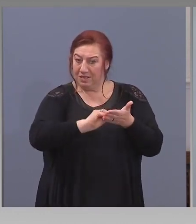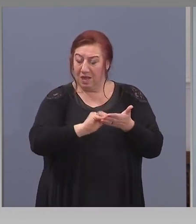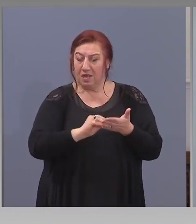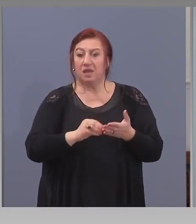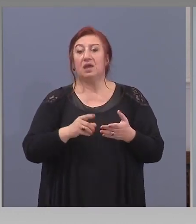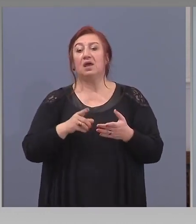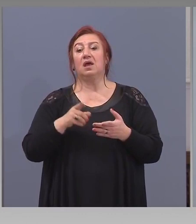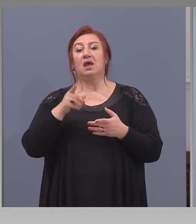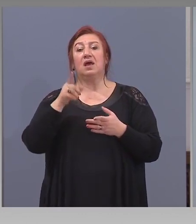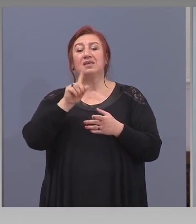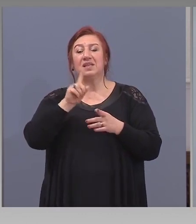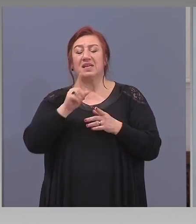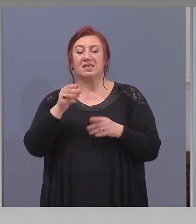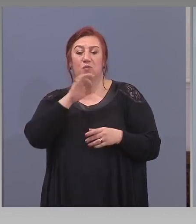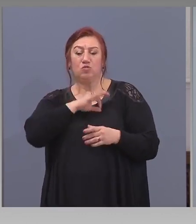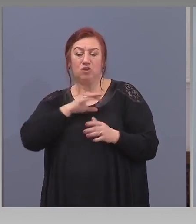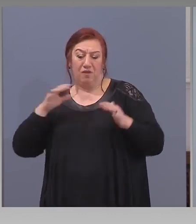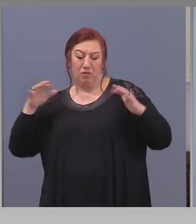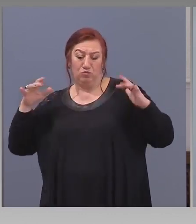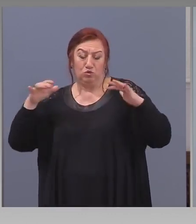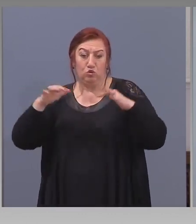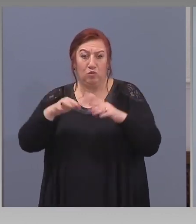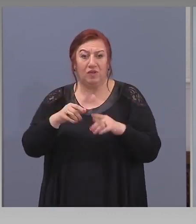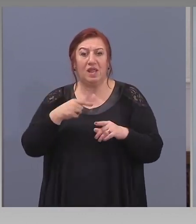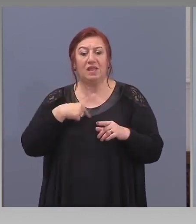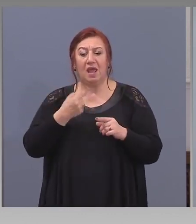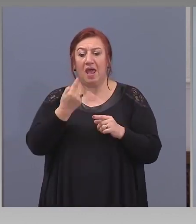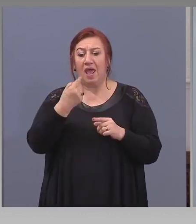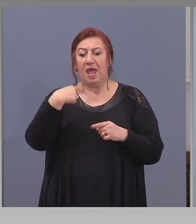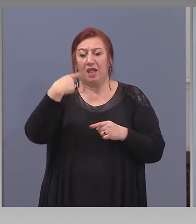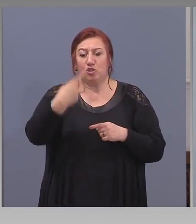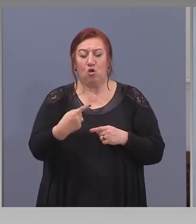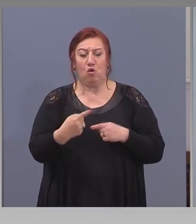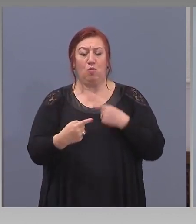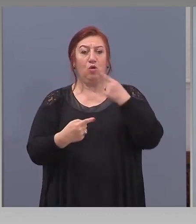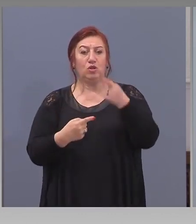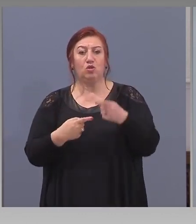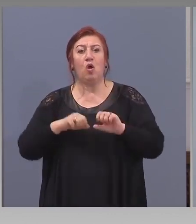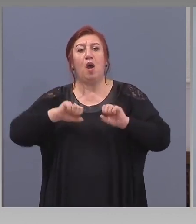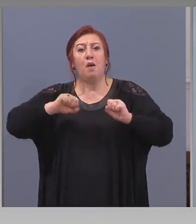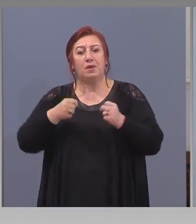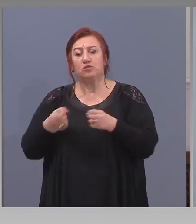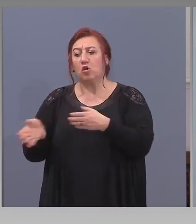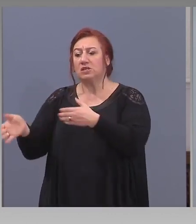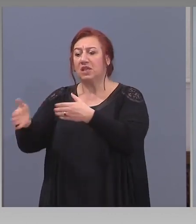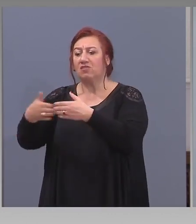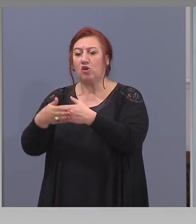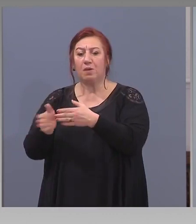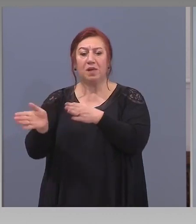се получава струпване на хора, ние едно по едно бързо затворихме тези места, за да